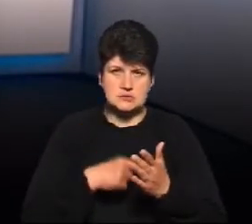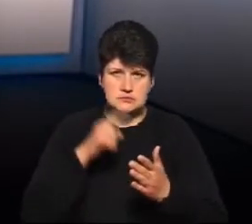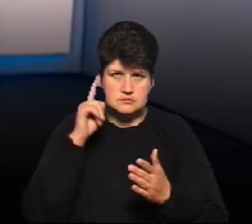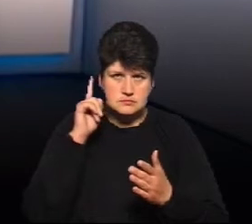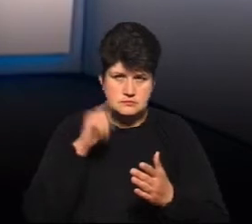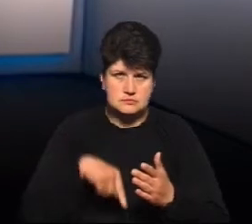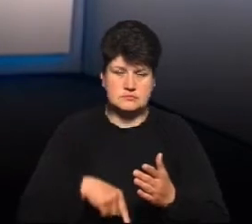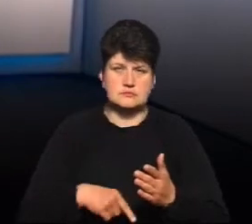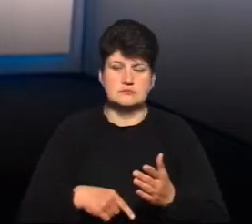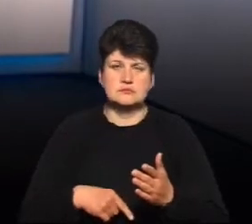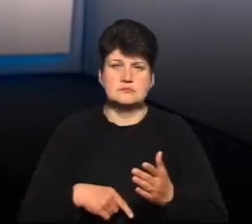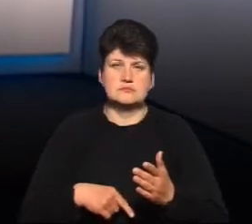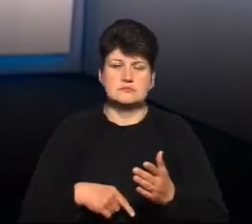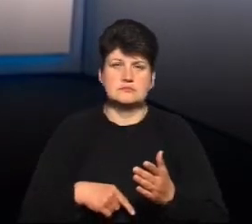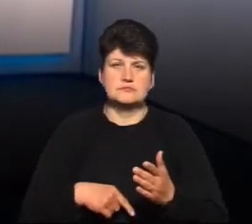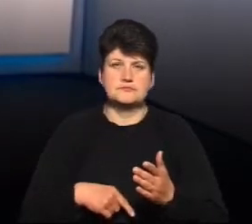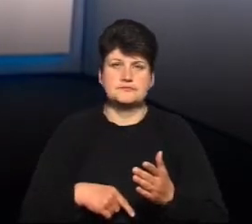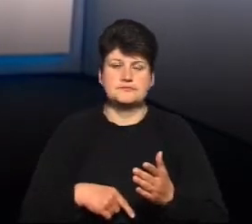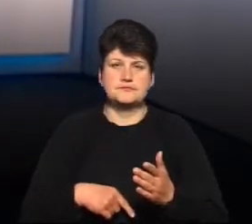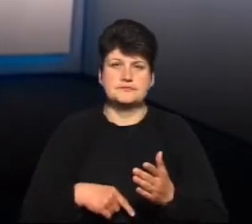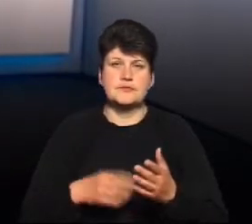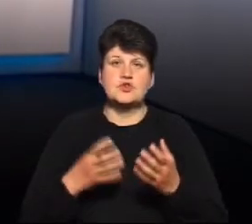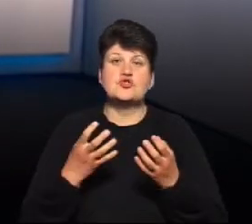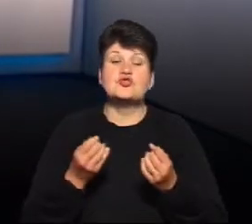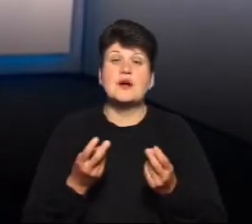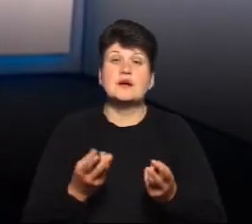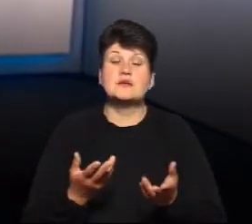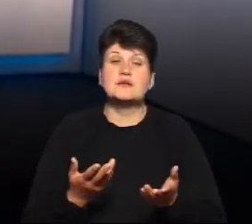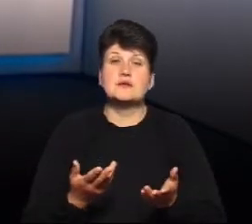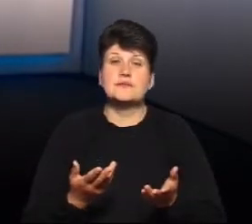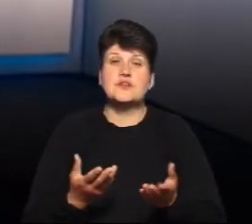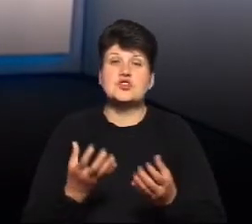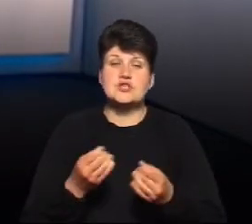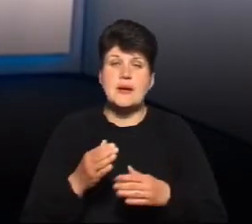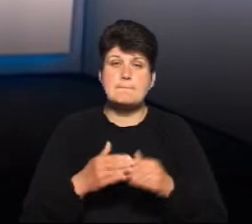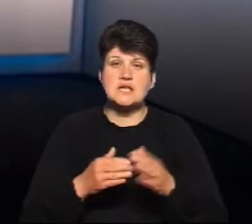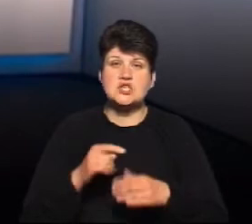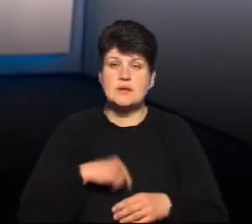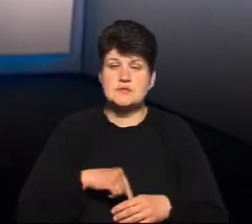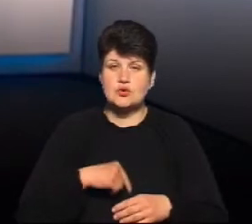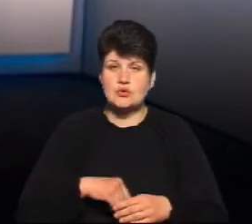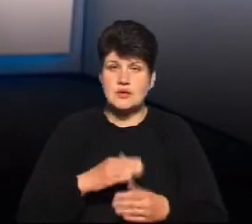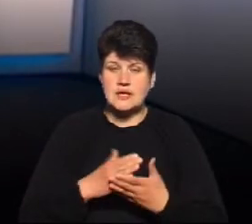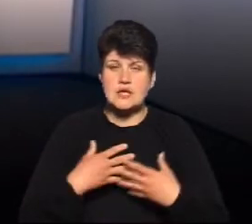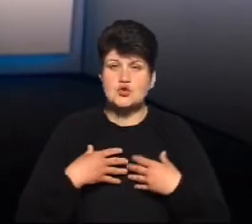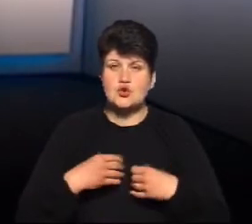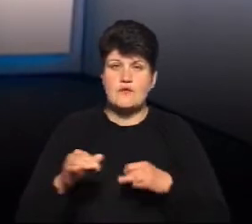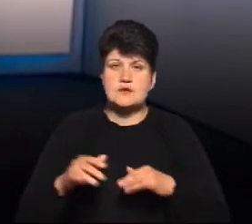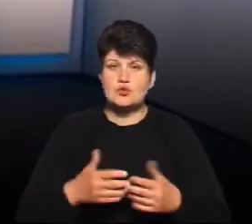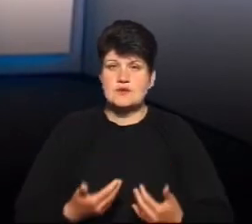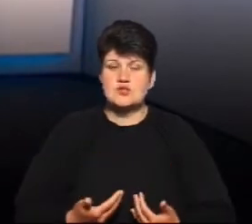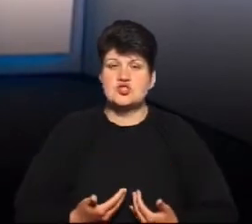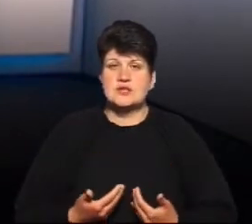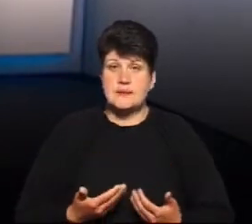гаджетами, так, банально користуватися? Так, користуватися гаджетами. І ще 2 предмети, це і що? І ще в нас практична психологія і також здоровий спосіб життя.